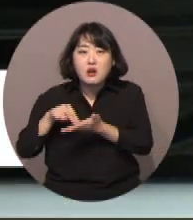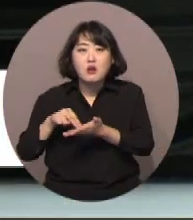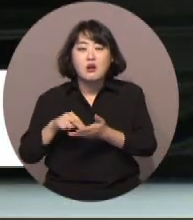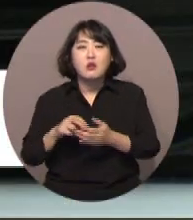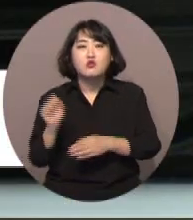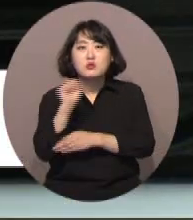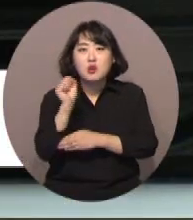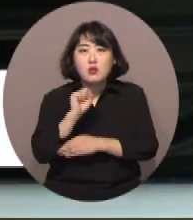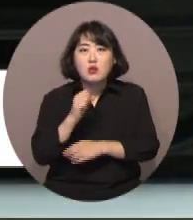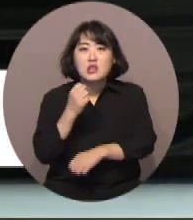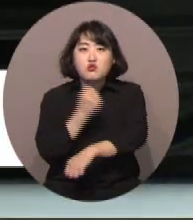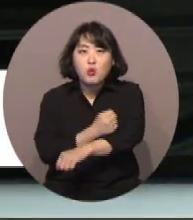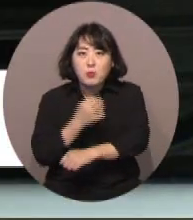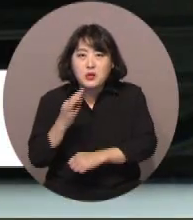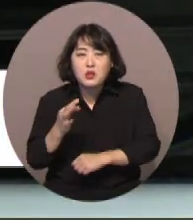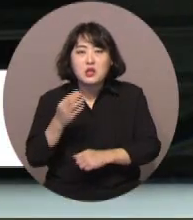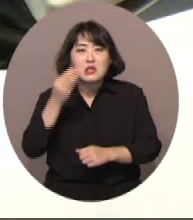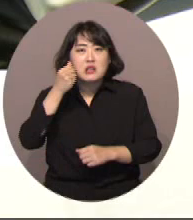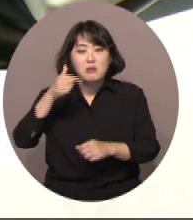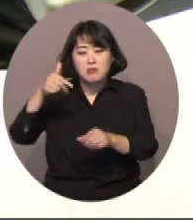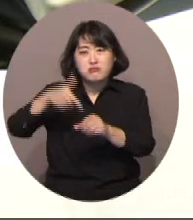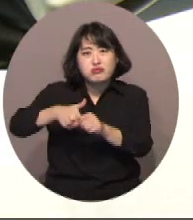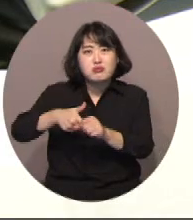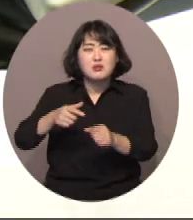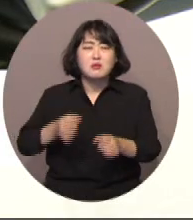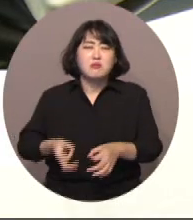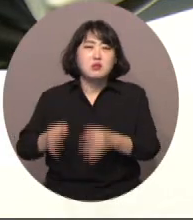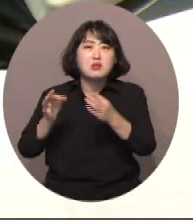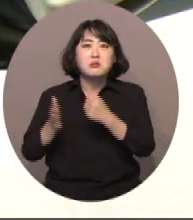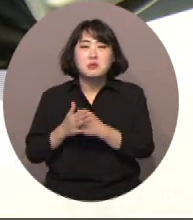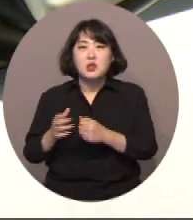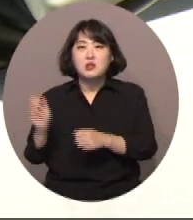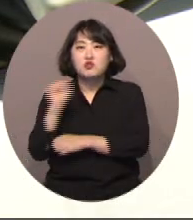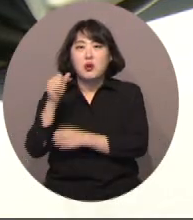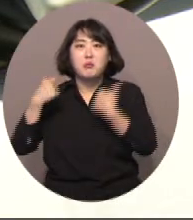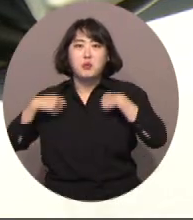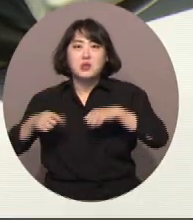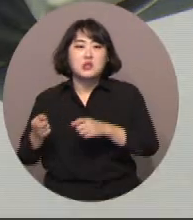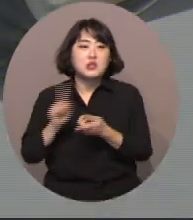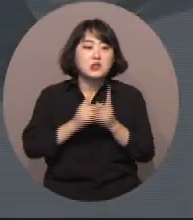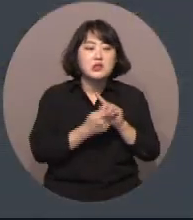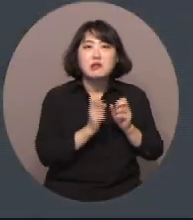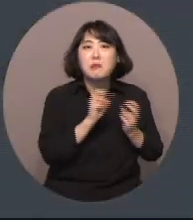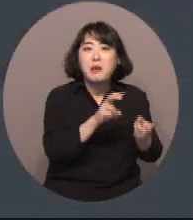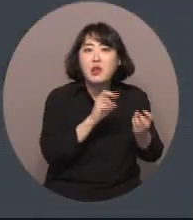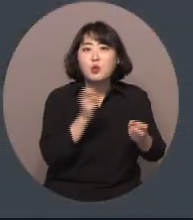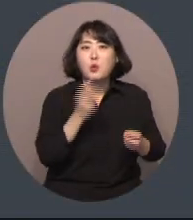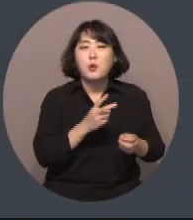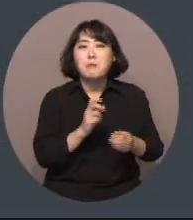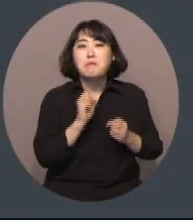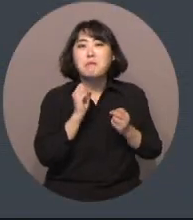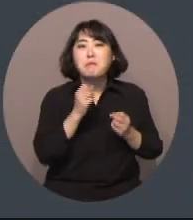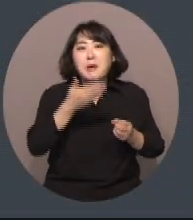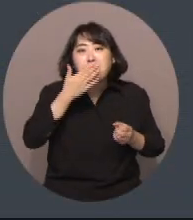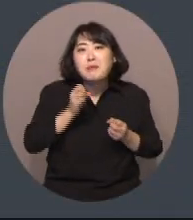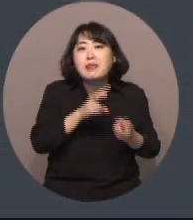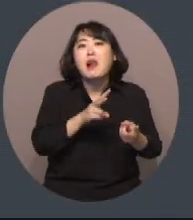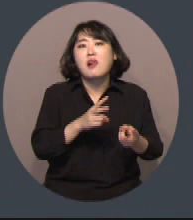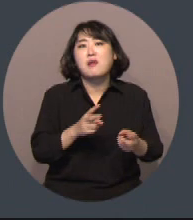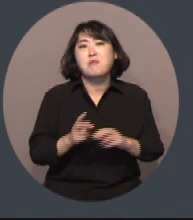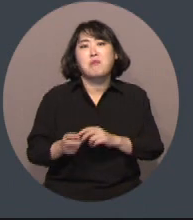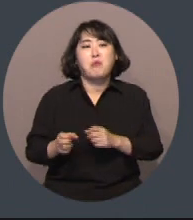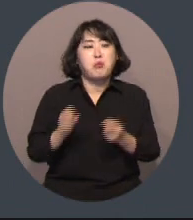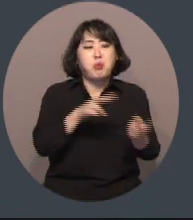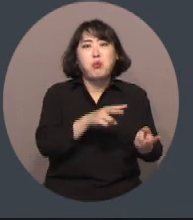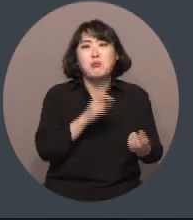원가가 너무 올라 기사들이 돈벌이가 되는 택배나 배달업계로 빠져나갔다고 말합니다. 실제 가장 최근에 기본요금을